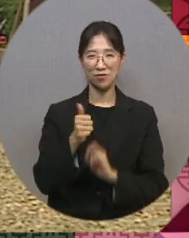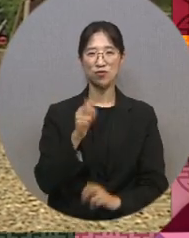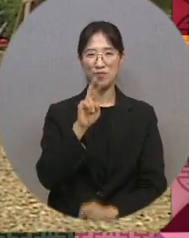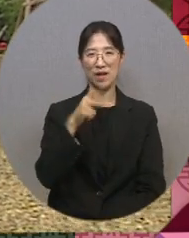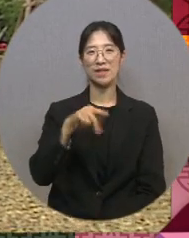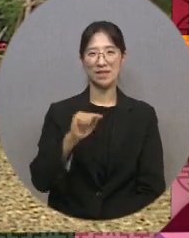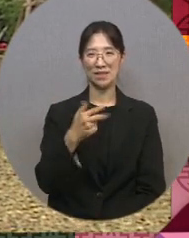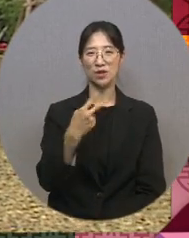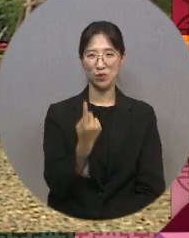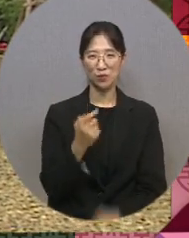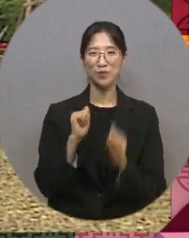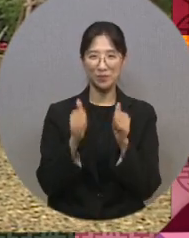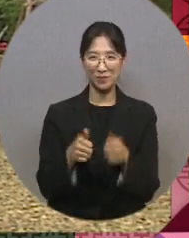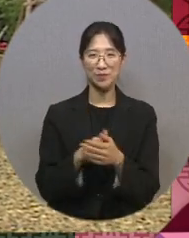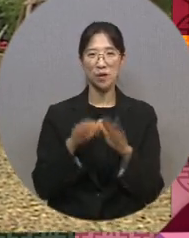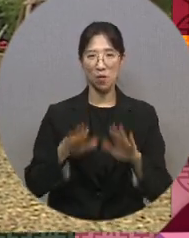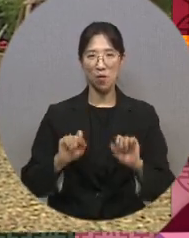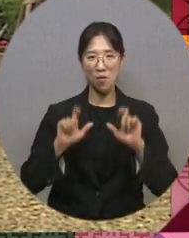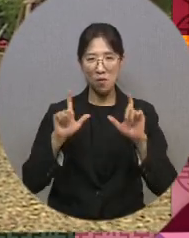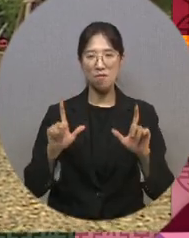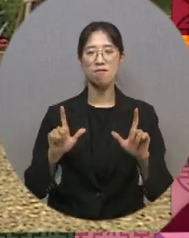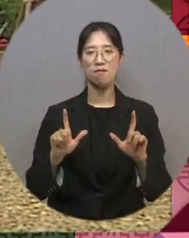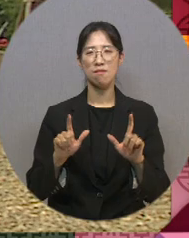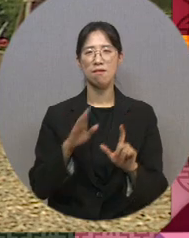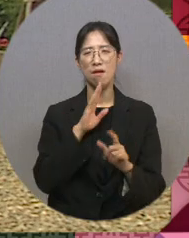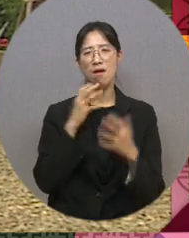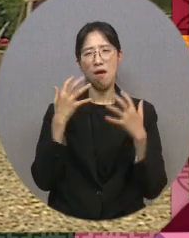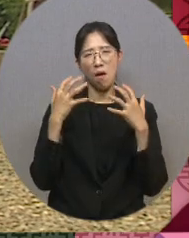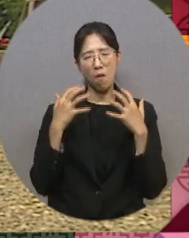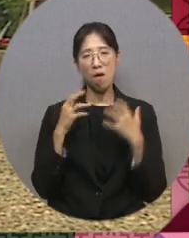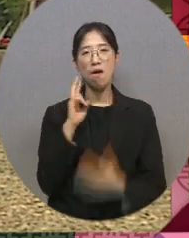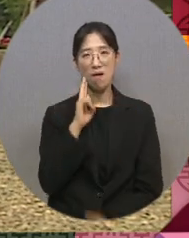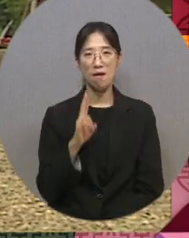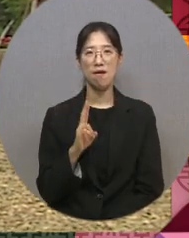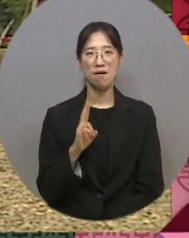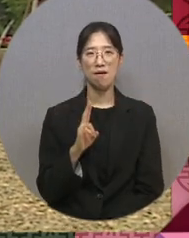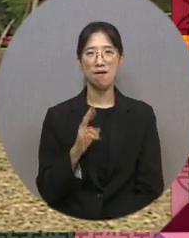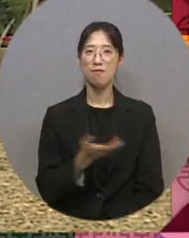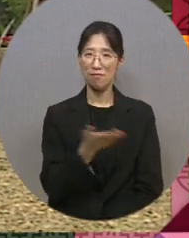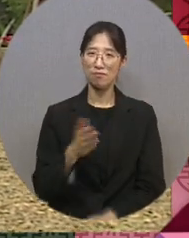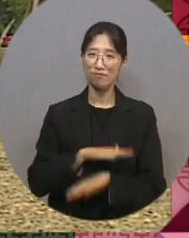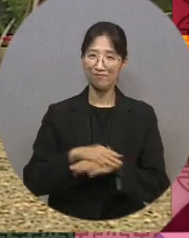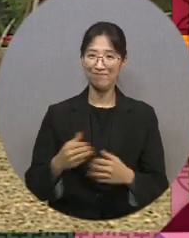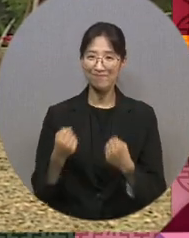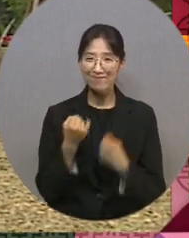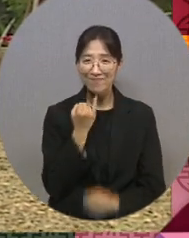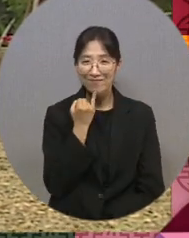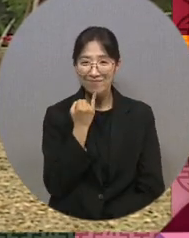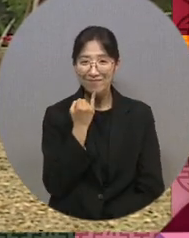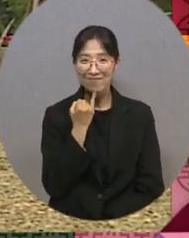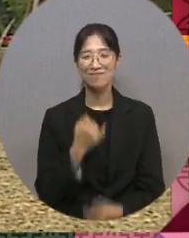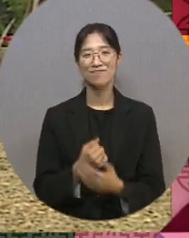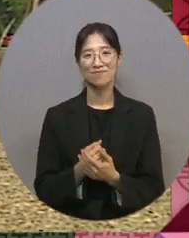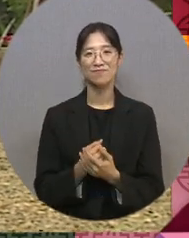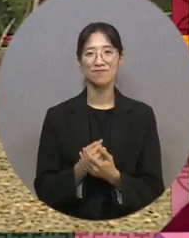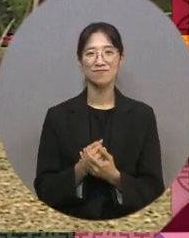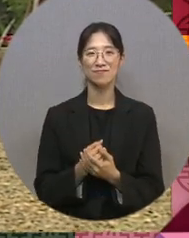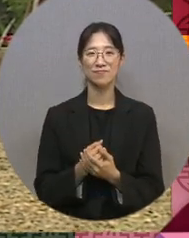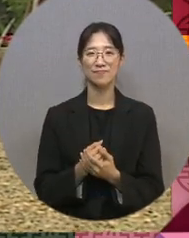인사드립니다. 정말 올해는 너무나 무더위도 더웠죠. 어떻게 잘 지내셨습니까?